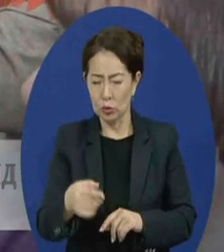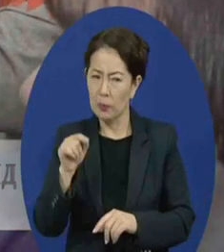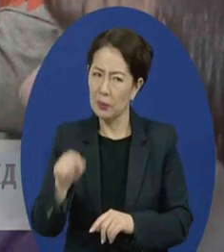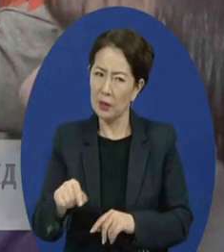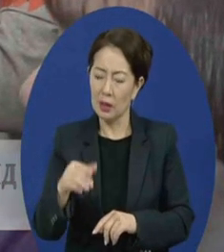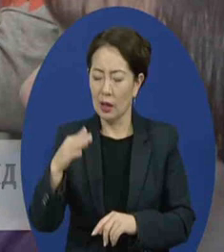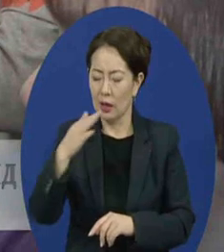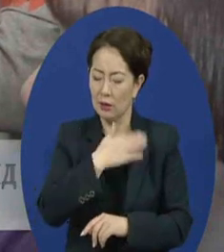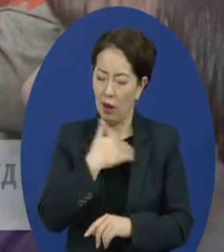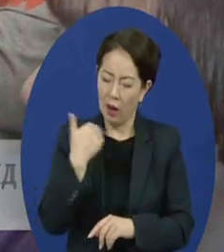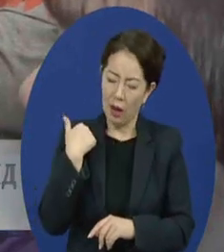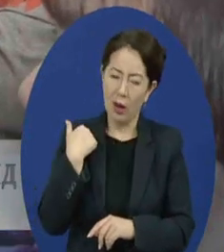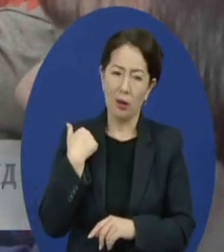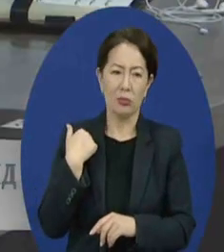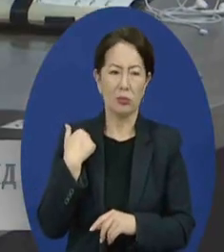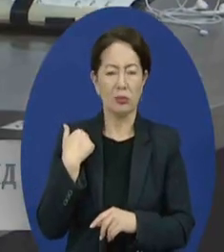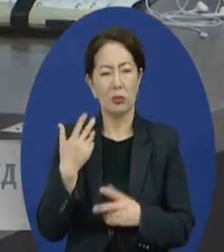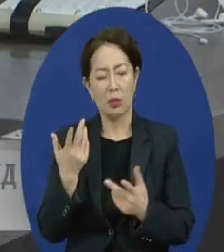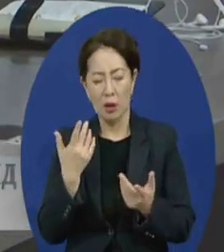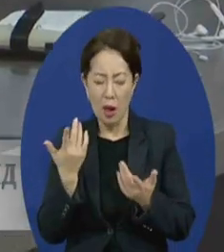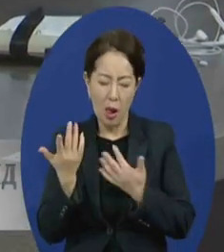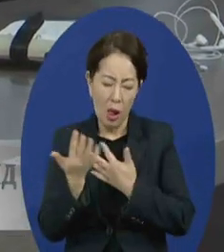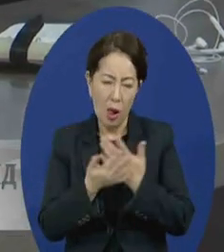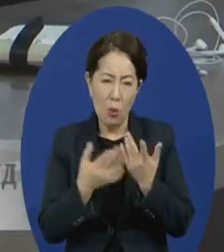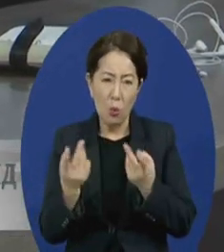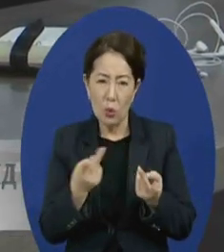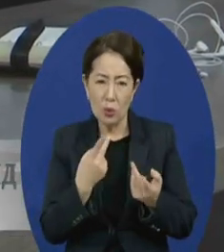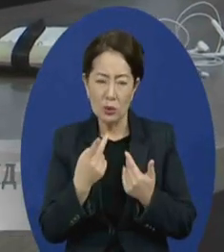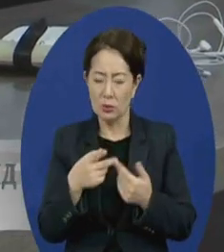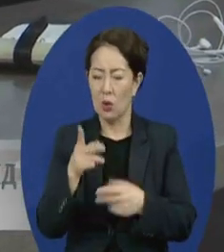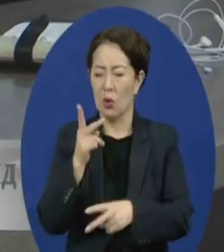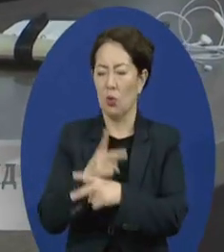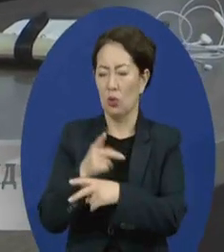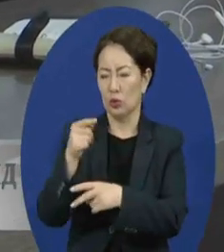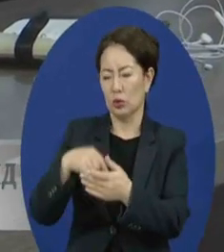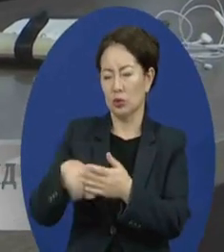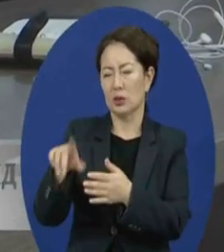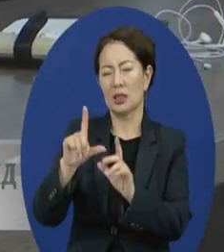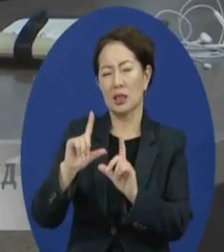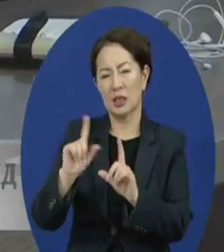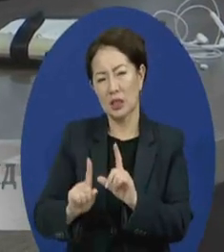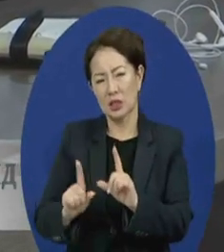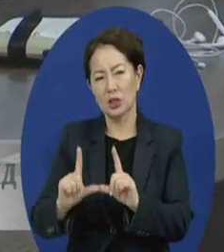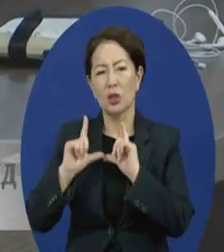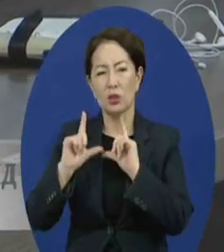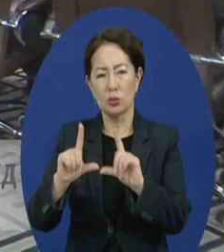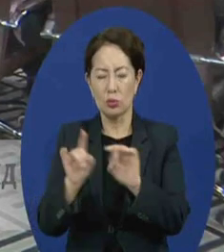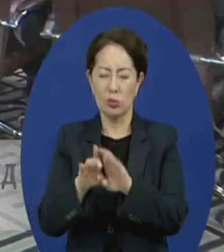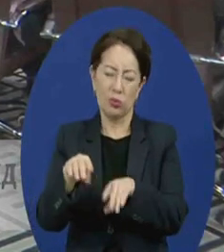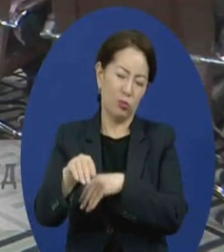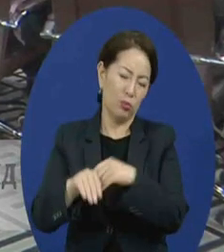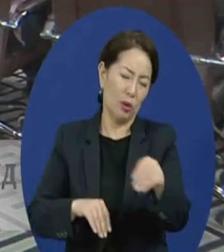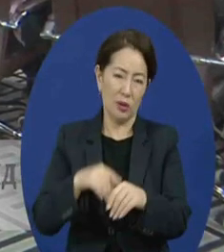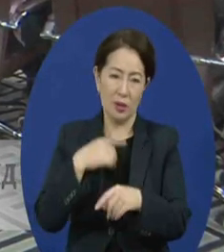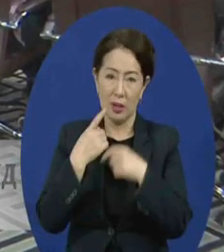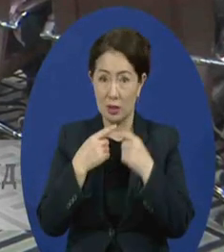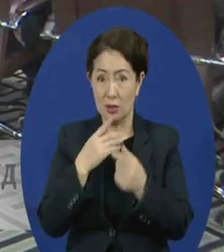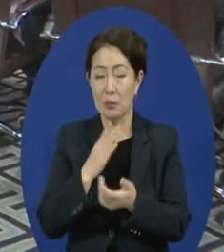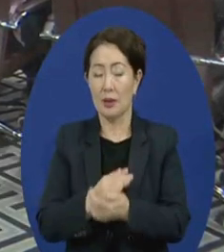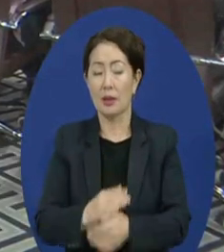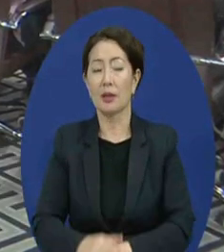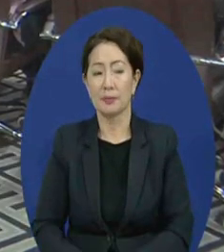Иймээс дарга үйлчлэгч хилцүүлгээр хуульд зааснаас бусад гэрчилгээ, батламж зөвшөөрлийг цуцлах асуудлыг хүндсэн юм а.